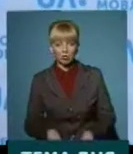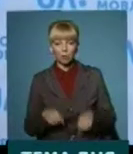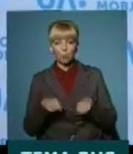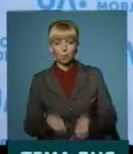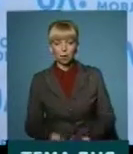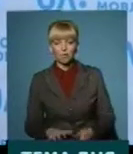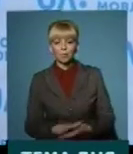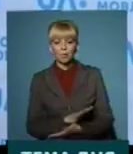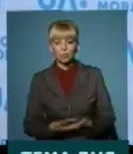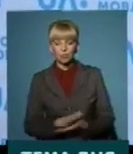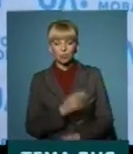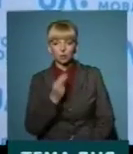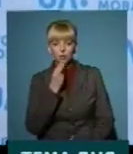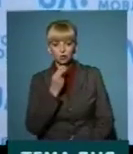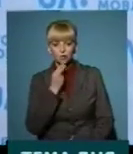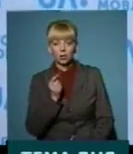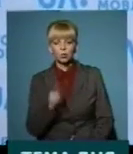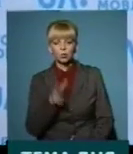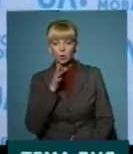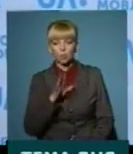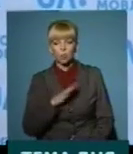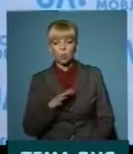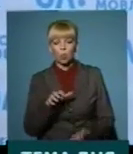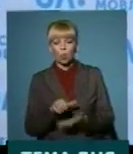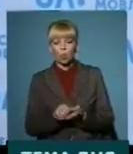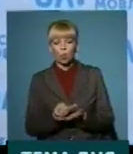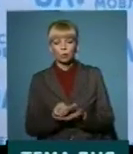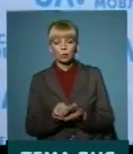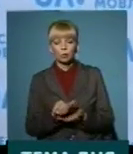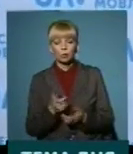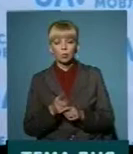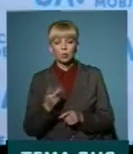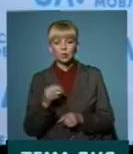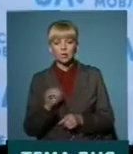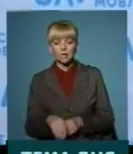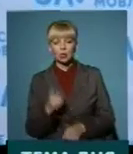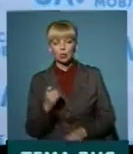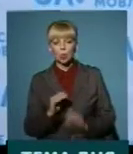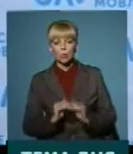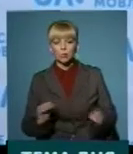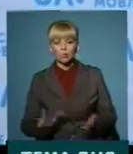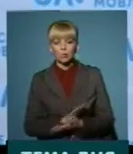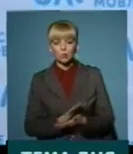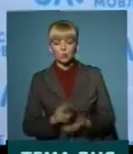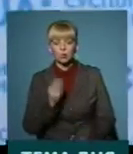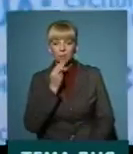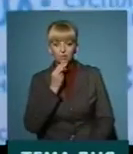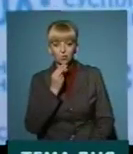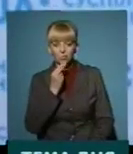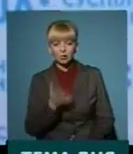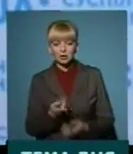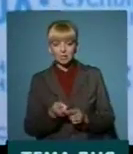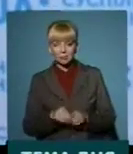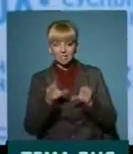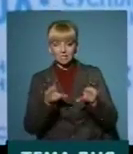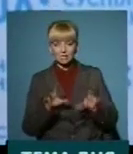право безкоштовного харчування. На той час було охоплено більше 2100 дітей безкоштовним харчуванням. Цими